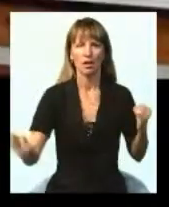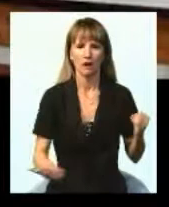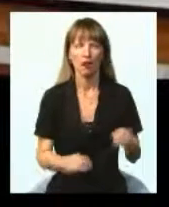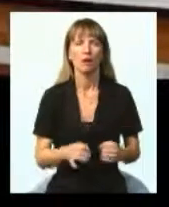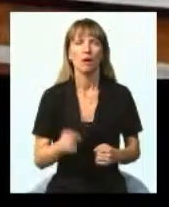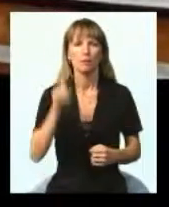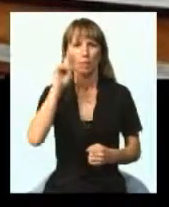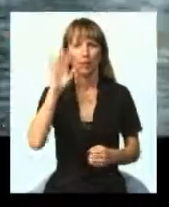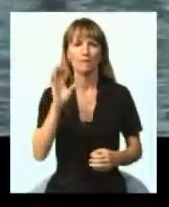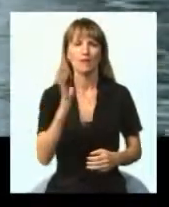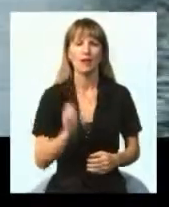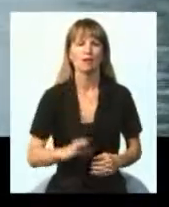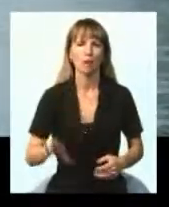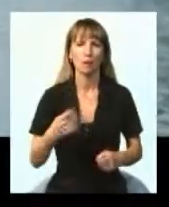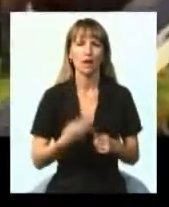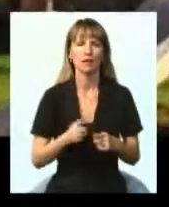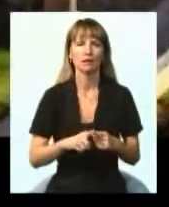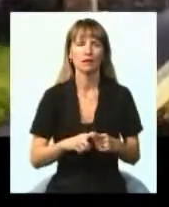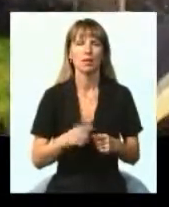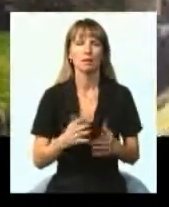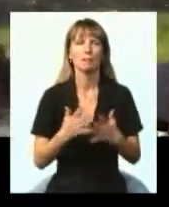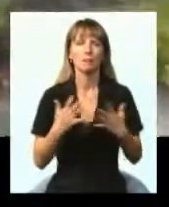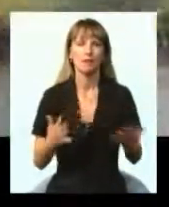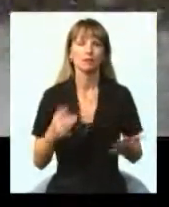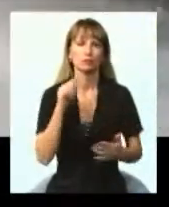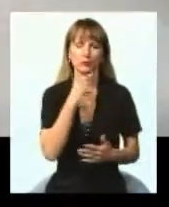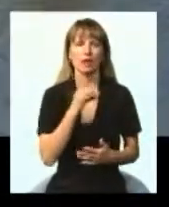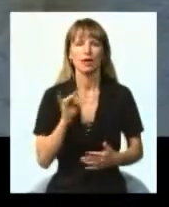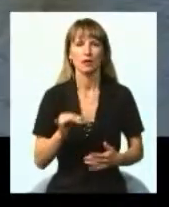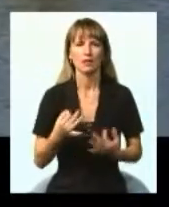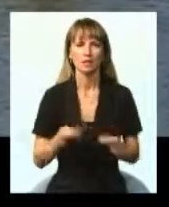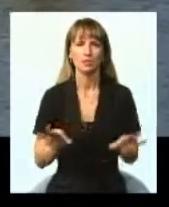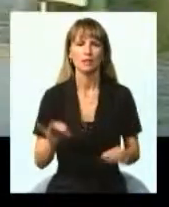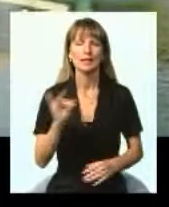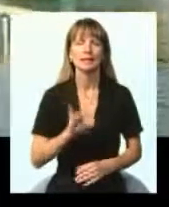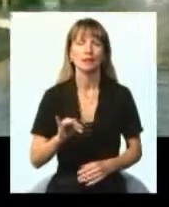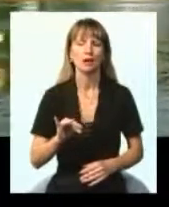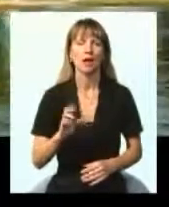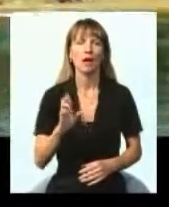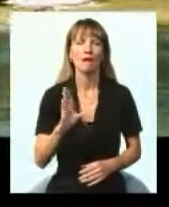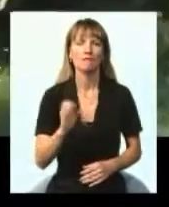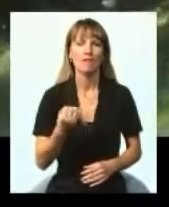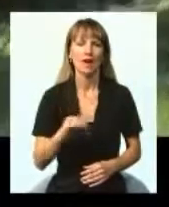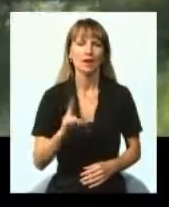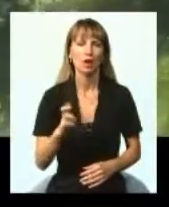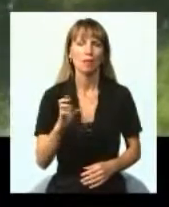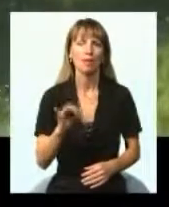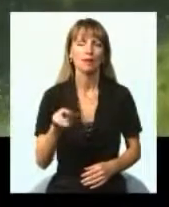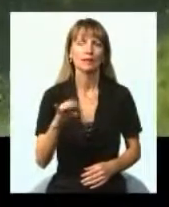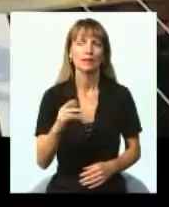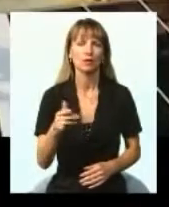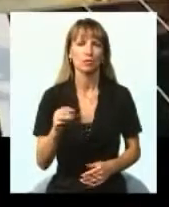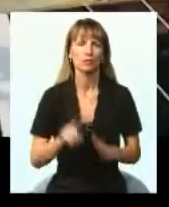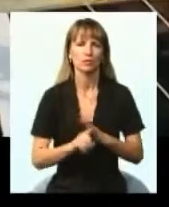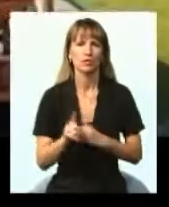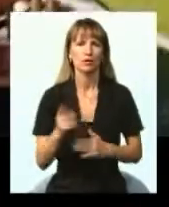саме канатний вейкбординг. Він більш екологічний і доступний. Історія вейкбордингу починається наприкінці ХХ